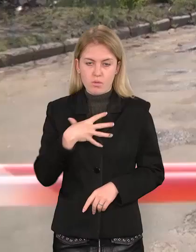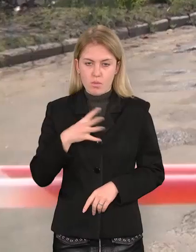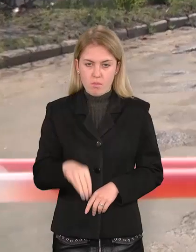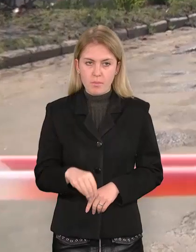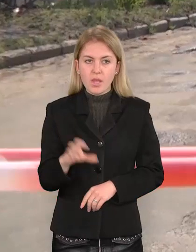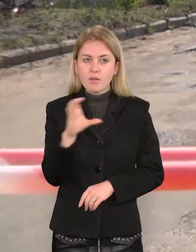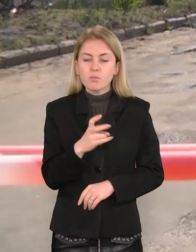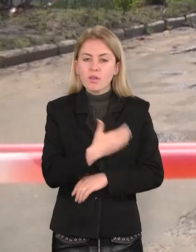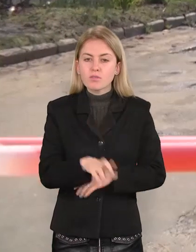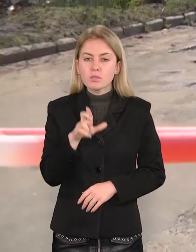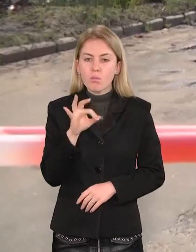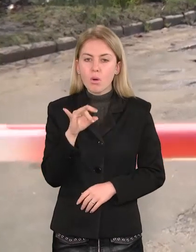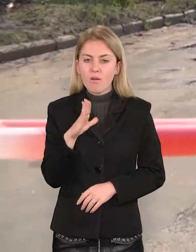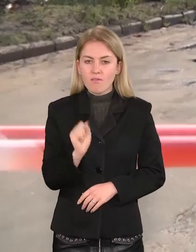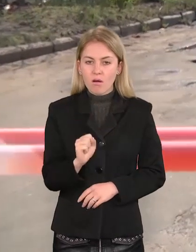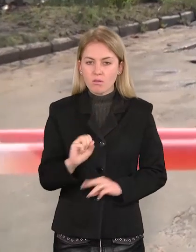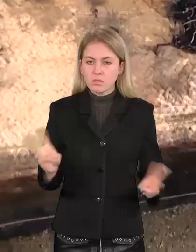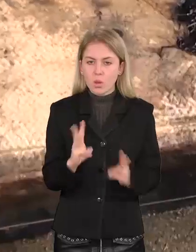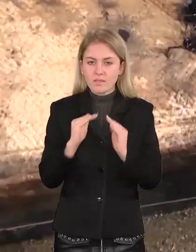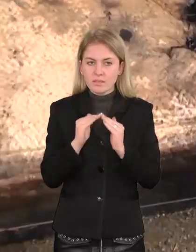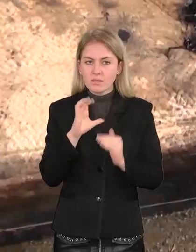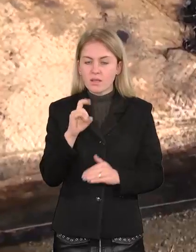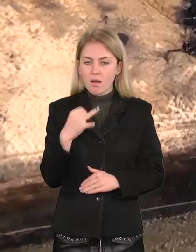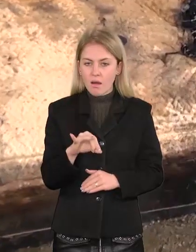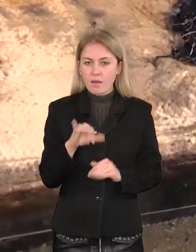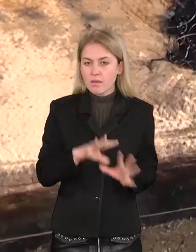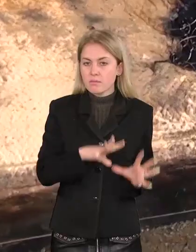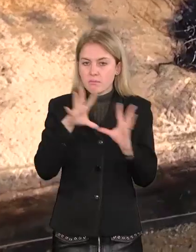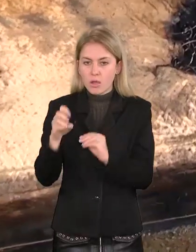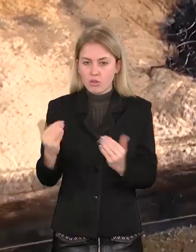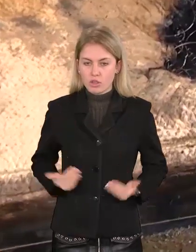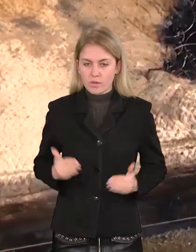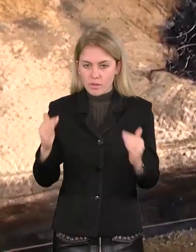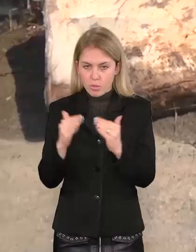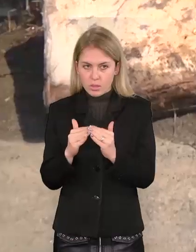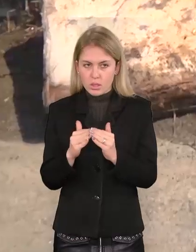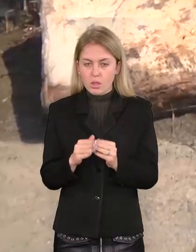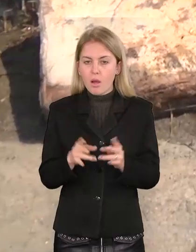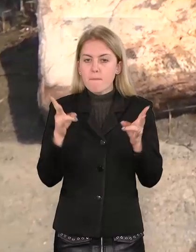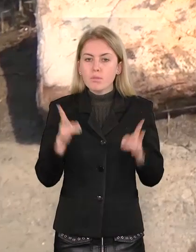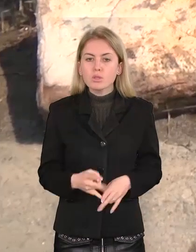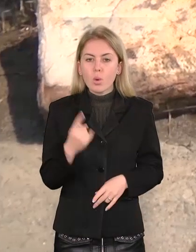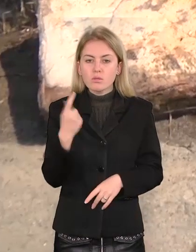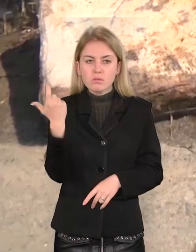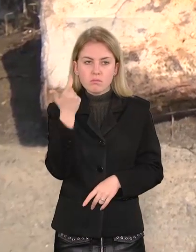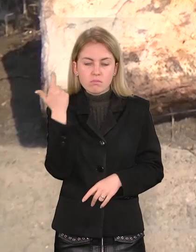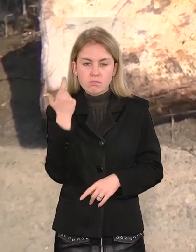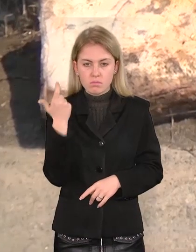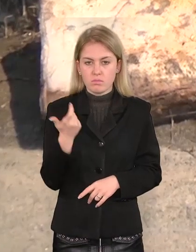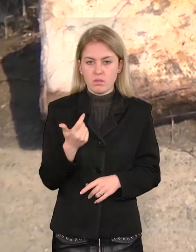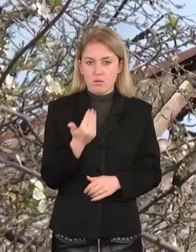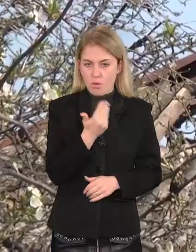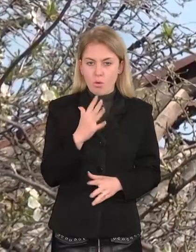вулиці Боровій загорівся сарай. Вогонь перекинувся на житловий будинок поблизу. У пожежі постраждав один із господарів обійстя.